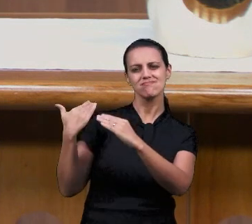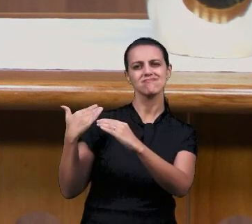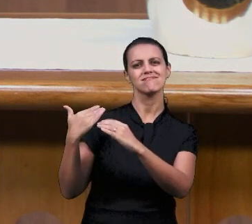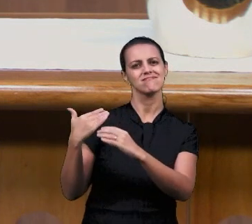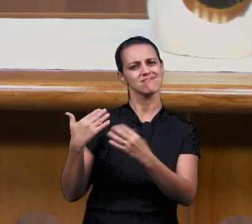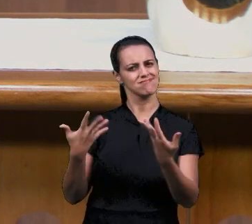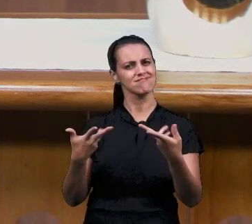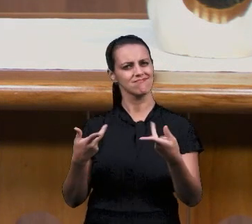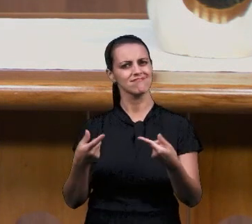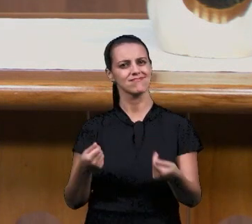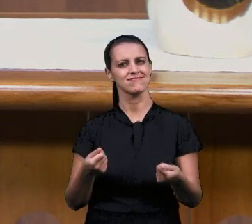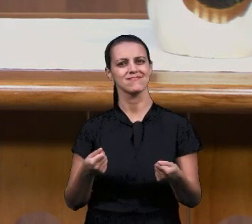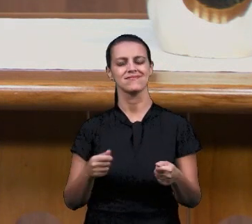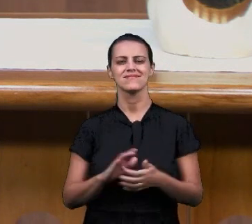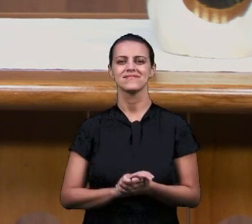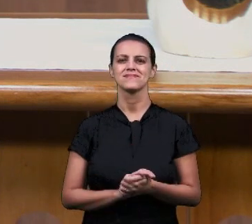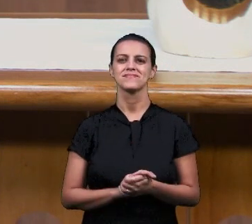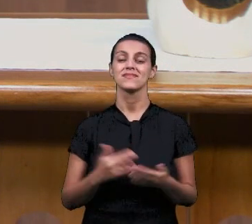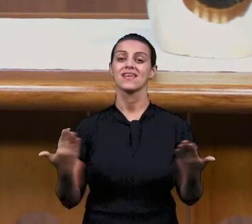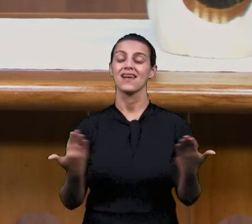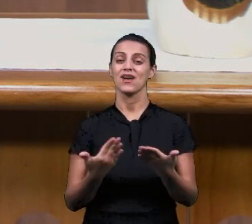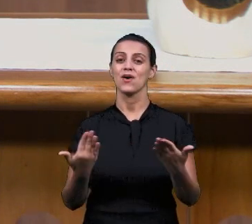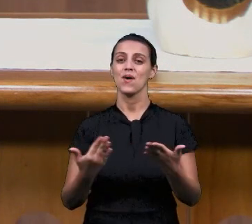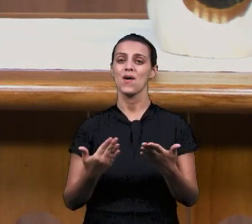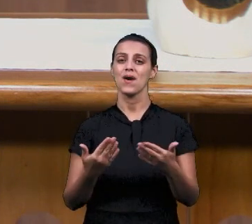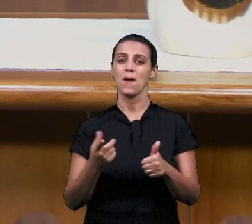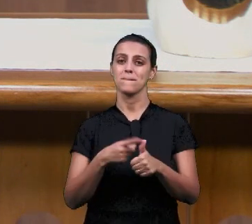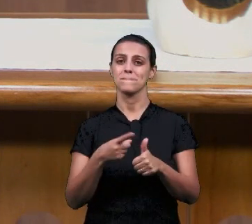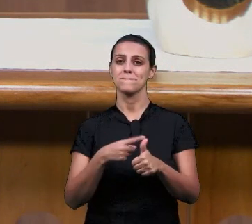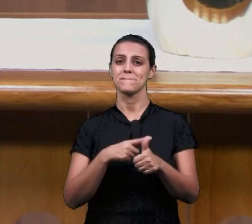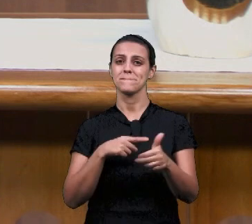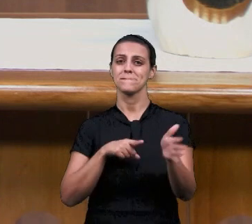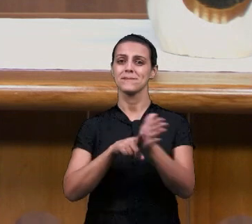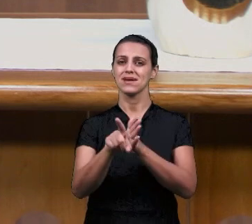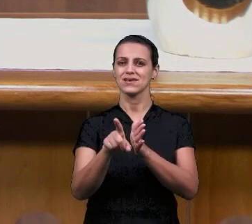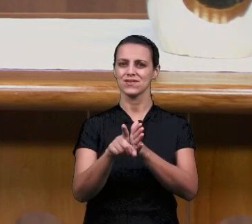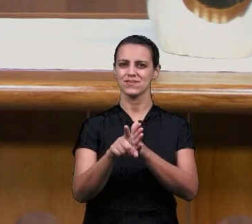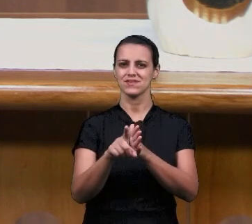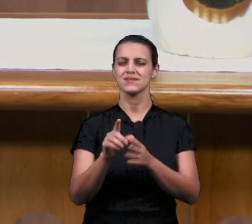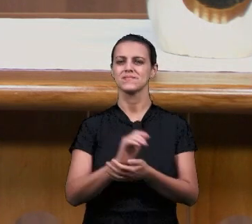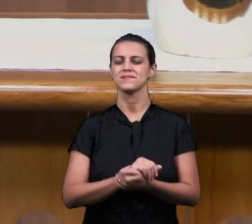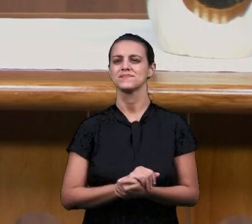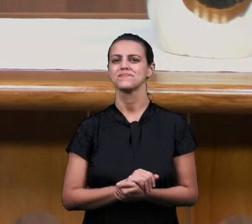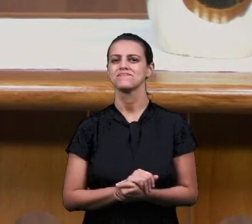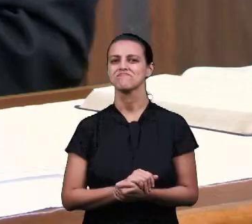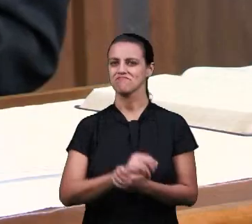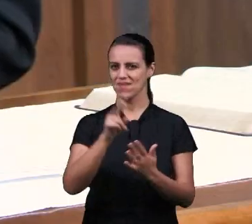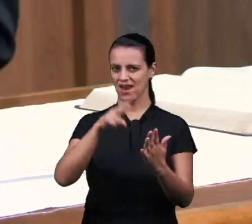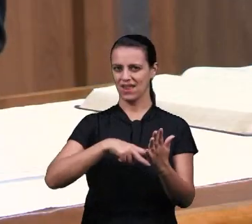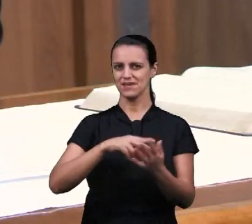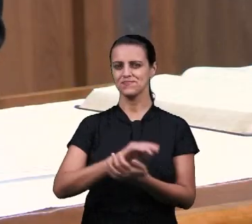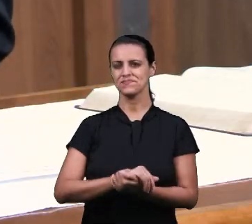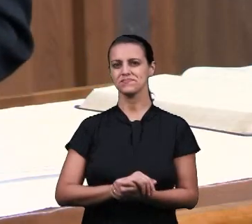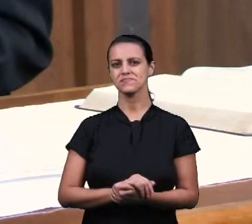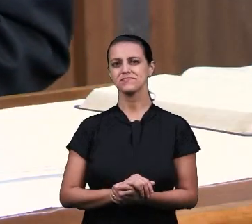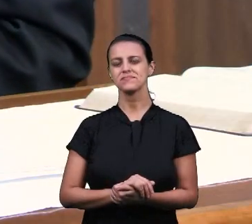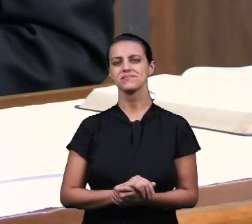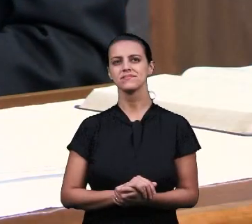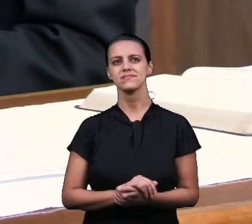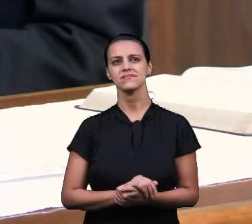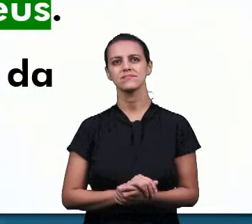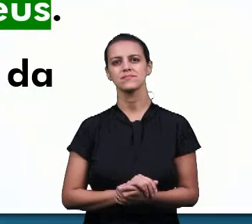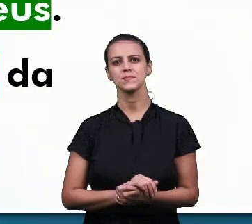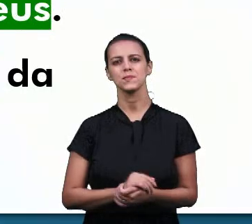participé d'une façon très bien. Nous allons revenir aux questions. La question